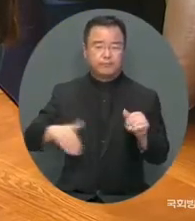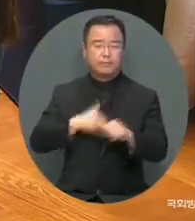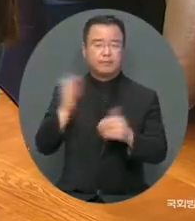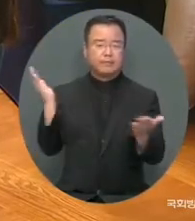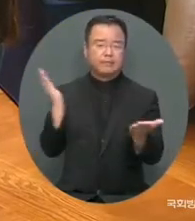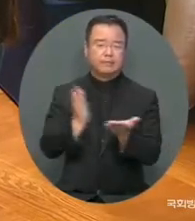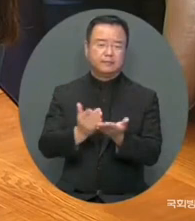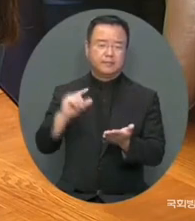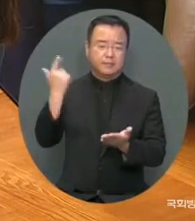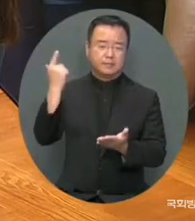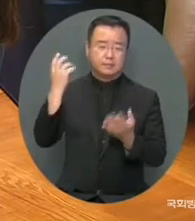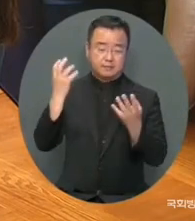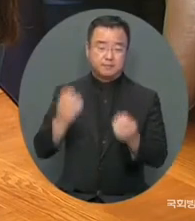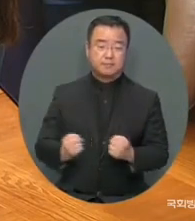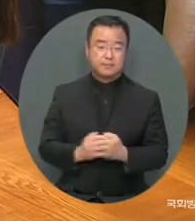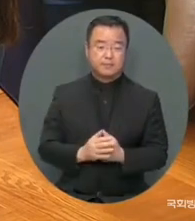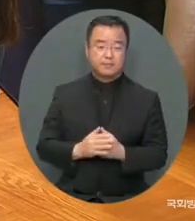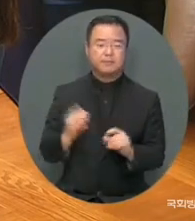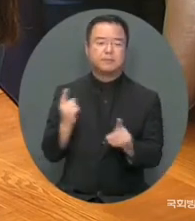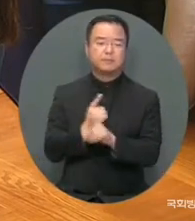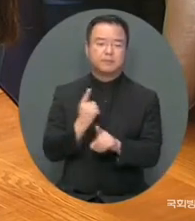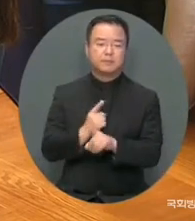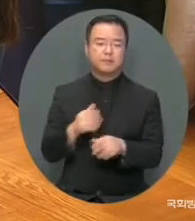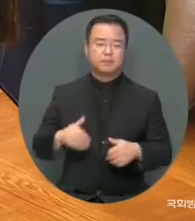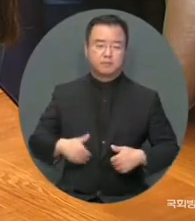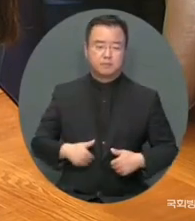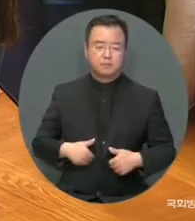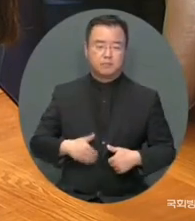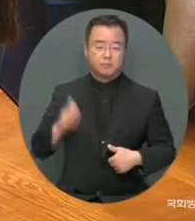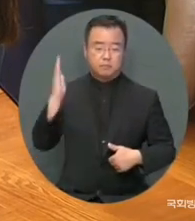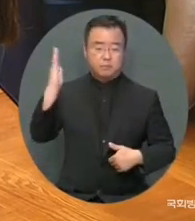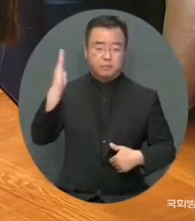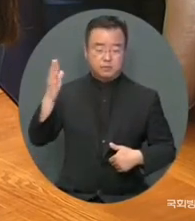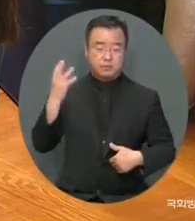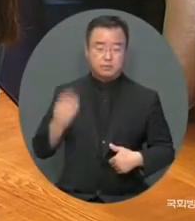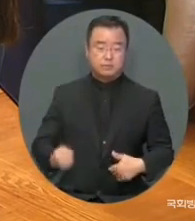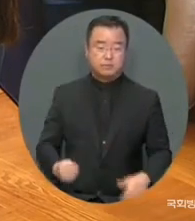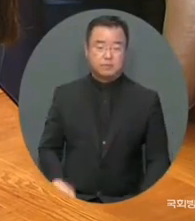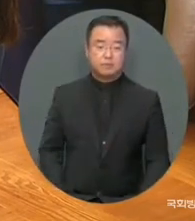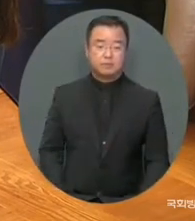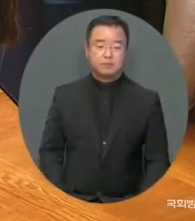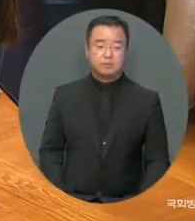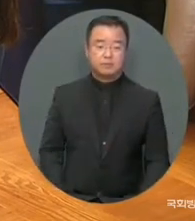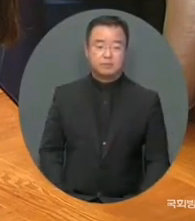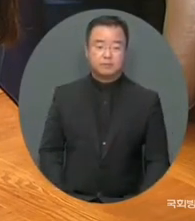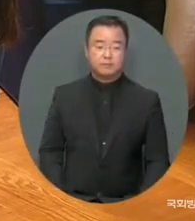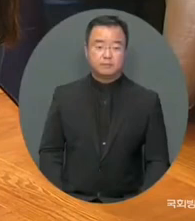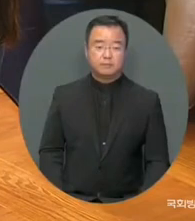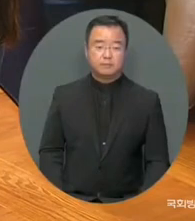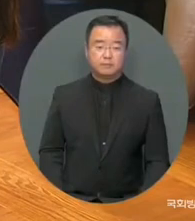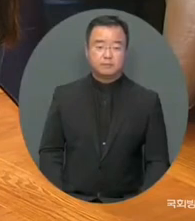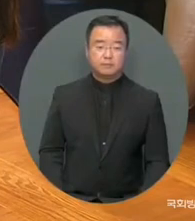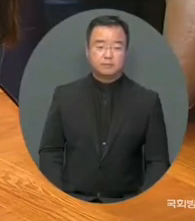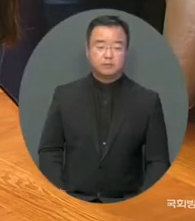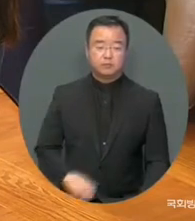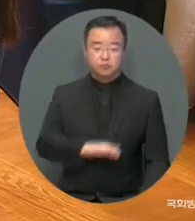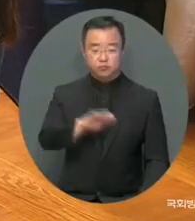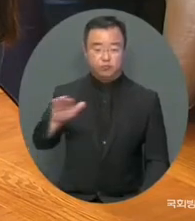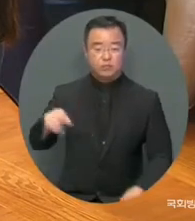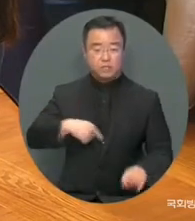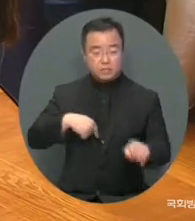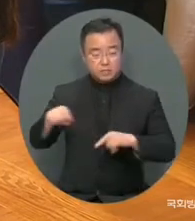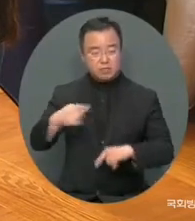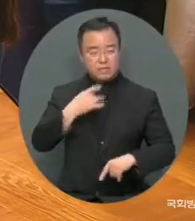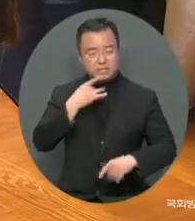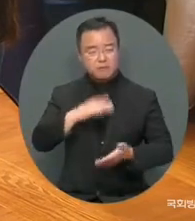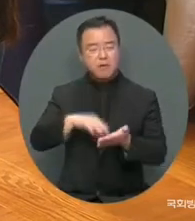많다. 이것을 보완할 필요가 있다는 의견이 많이 나오고 있습니다. 특히 이제 우리가 정치만 빼놓고는 모든